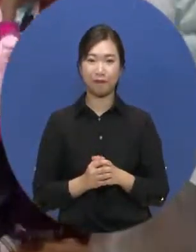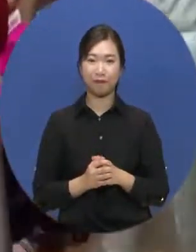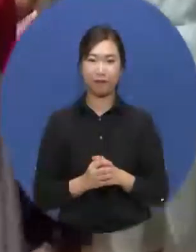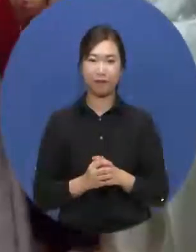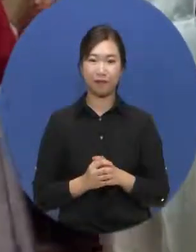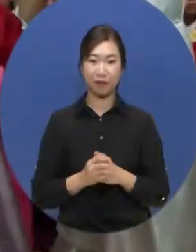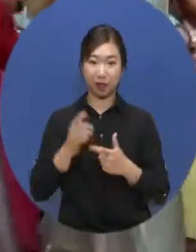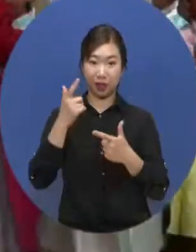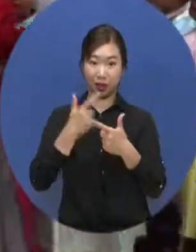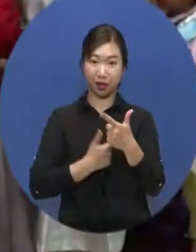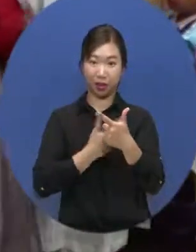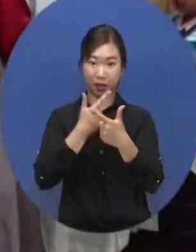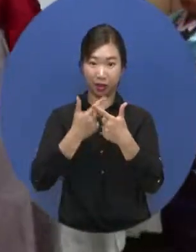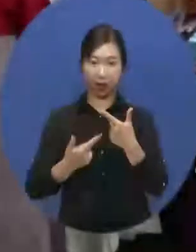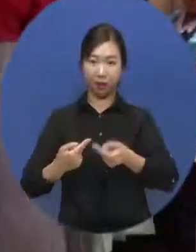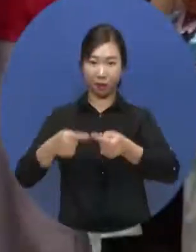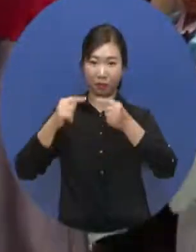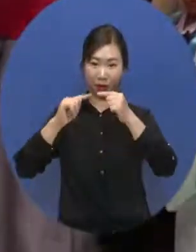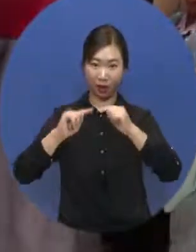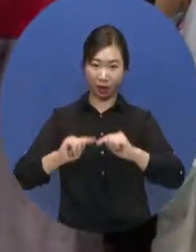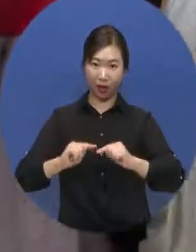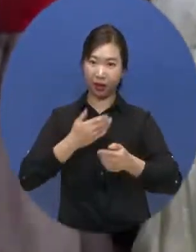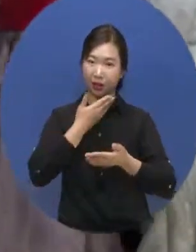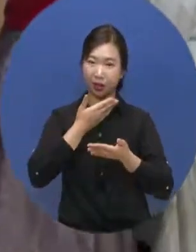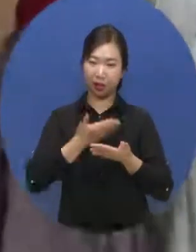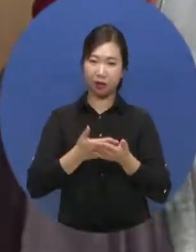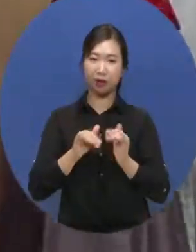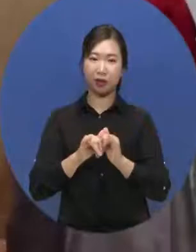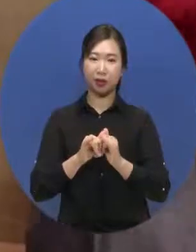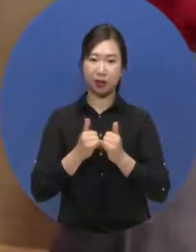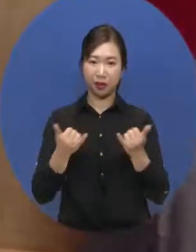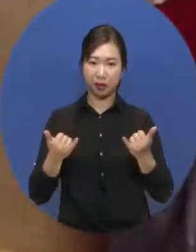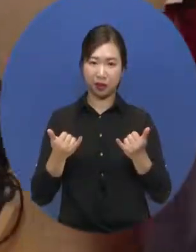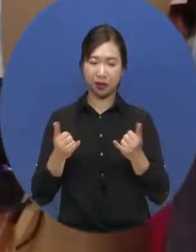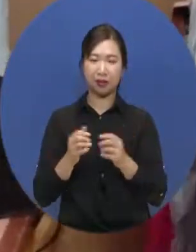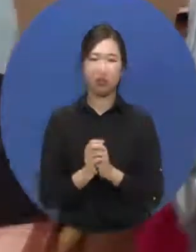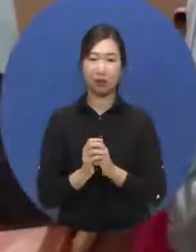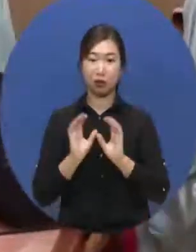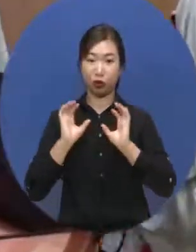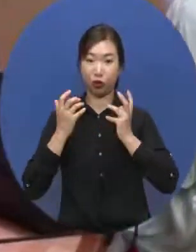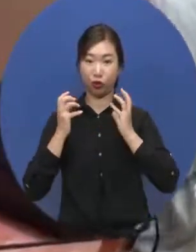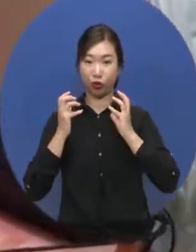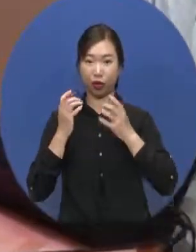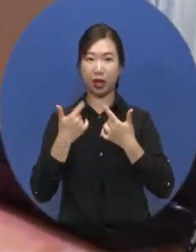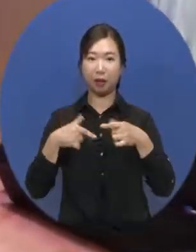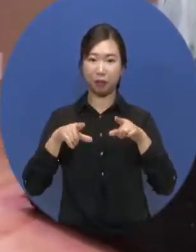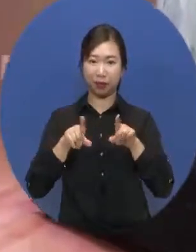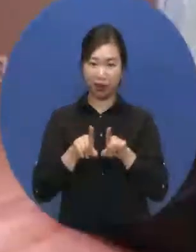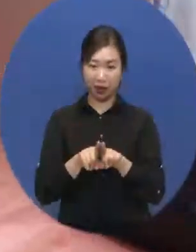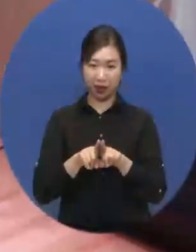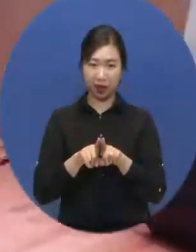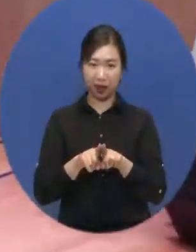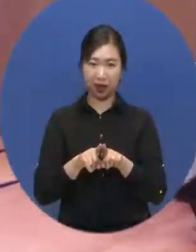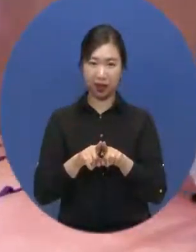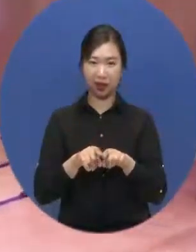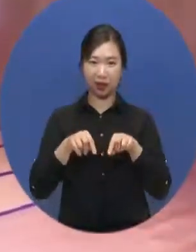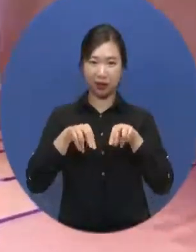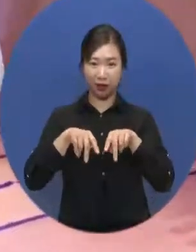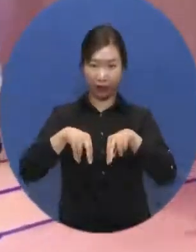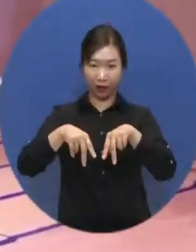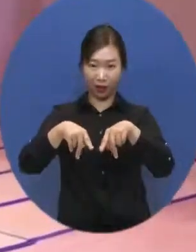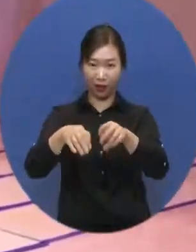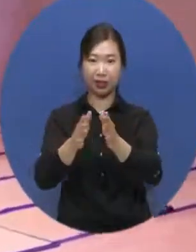경연대회에 참석한 내빈들의 선비다래가 유치부 참가자들과 함께 입장하며 시작이 되었습니다.